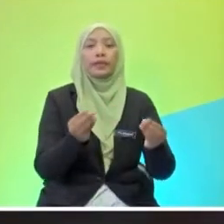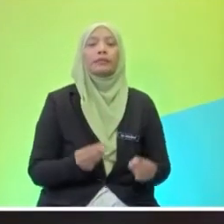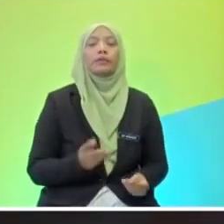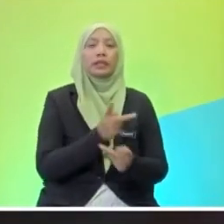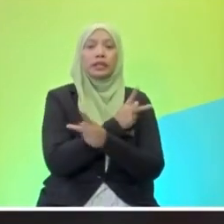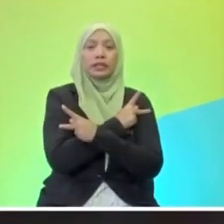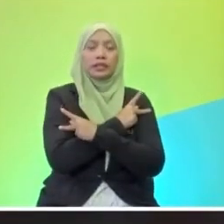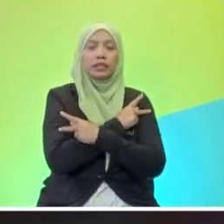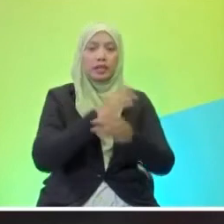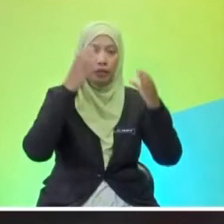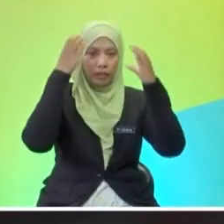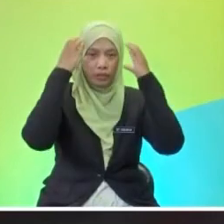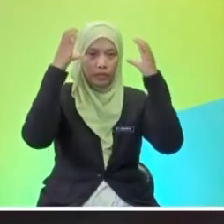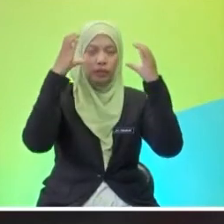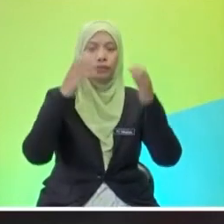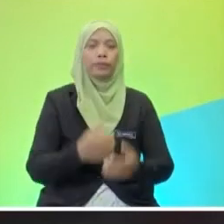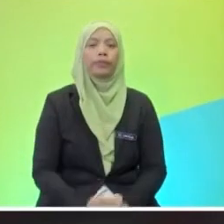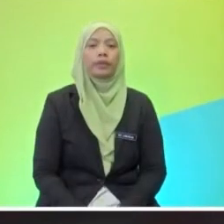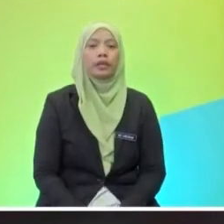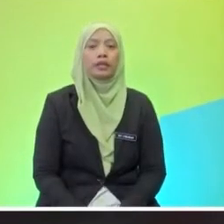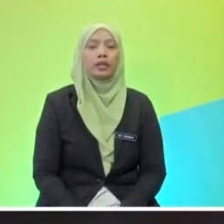Nur asrani hadits Syamsudin